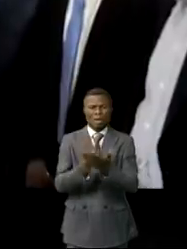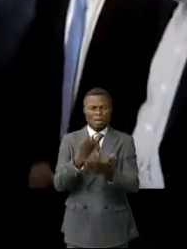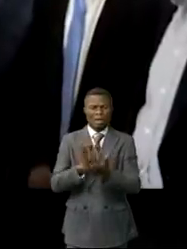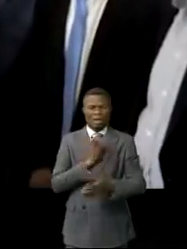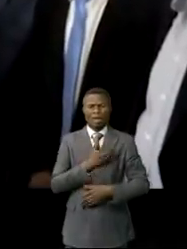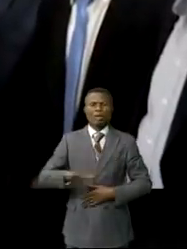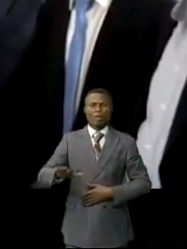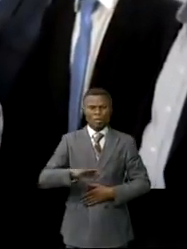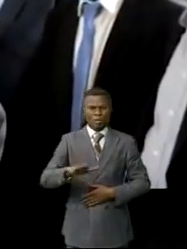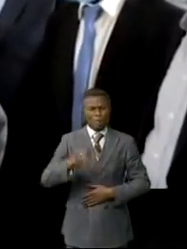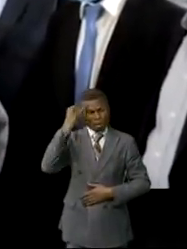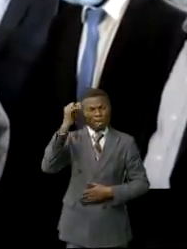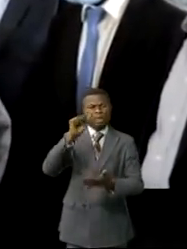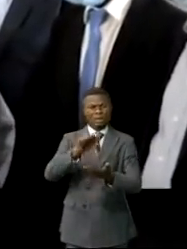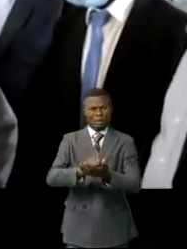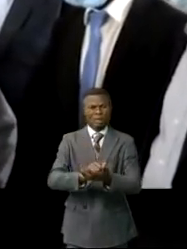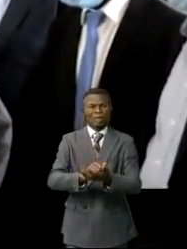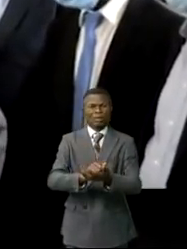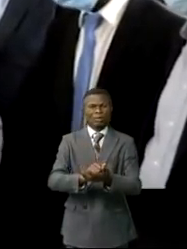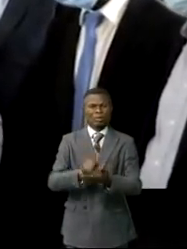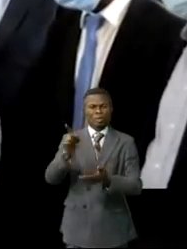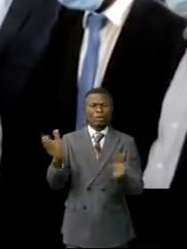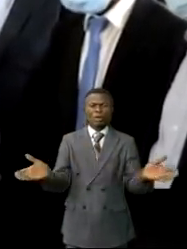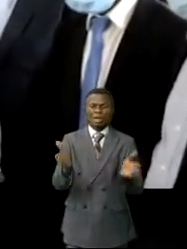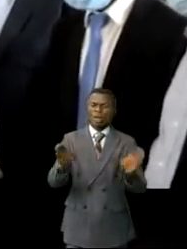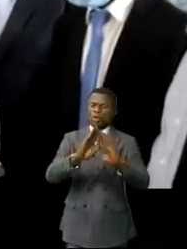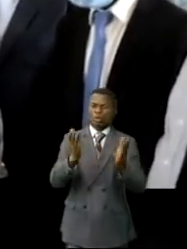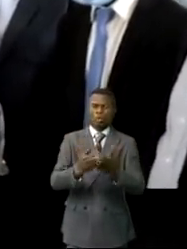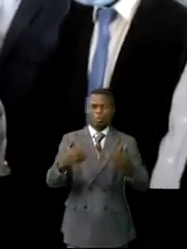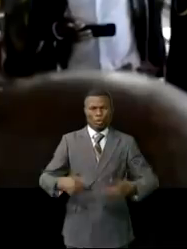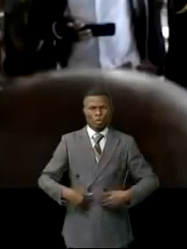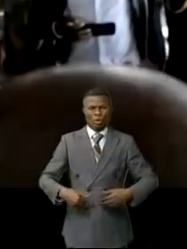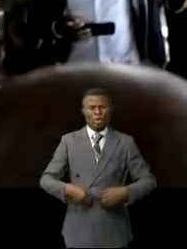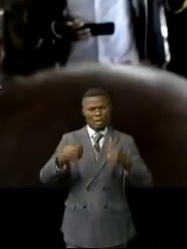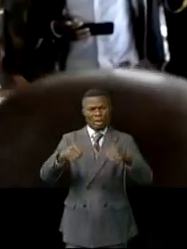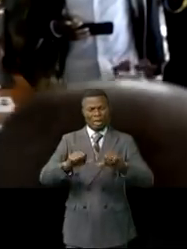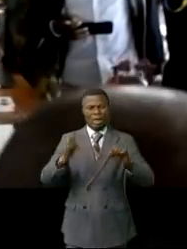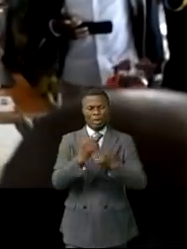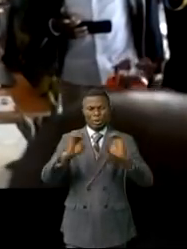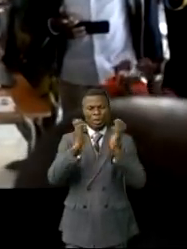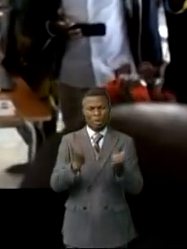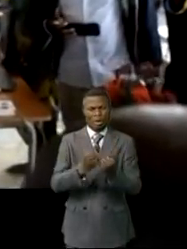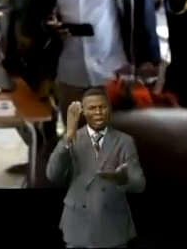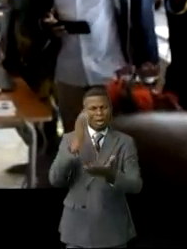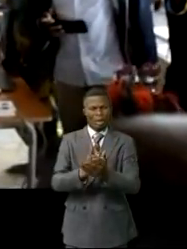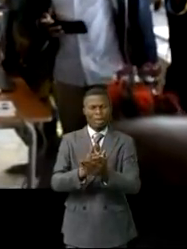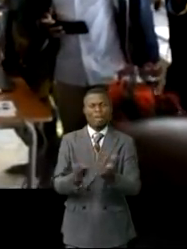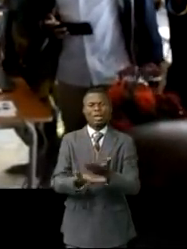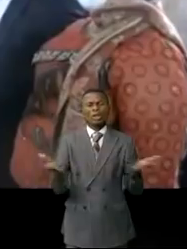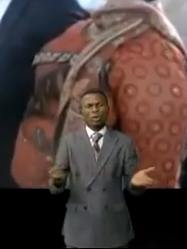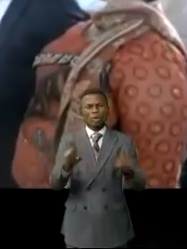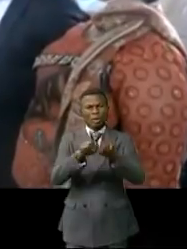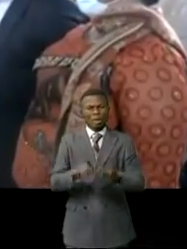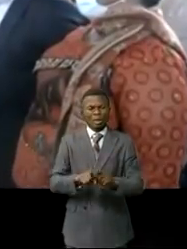pays. C'est dans cette même optique qu'il les a invités à l'esprit entrepreneurial pour lutter contre le chômage et